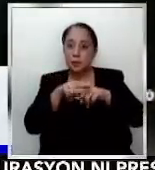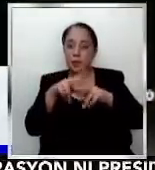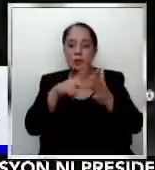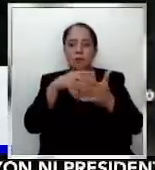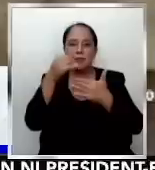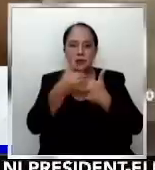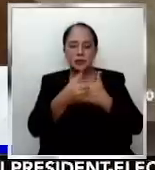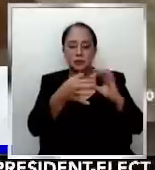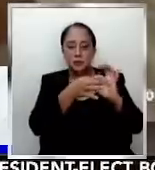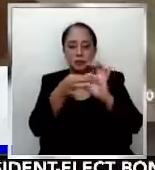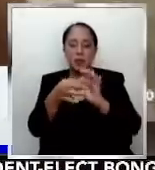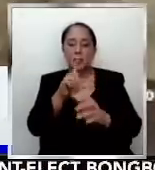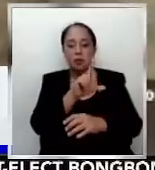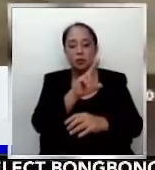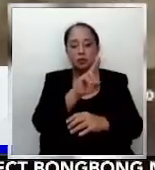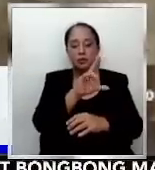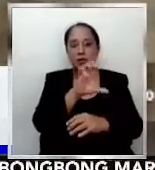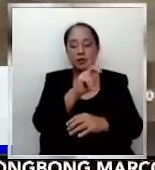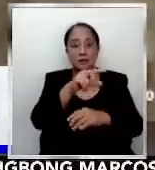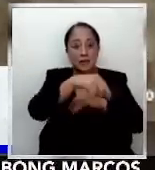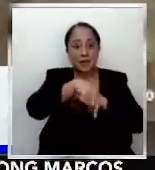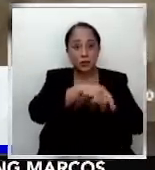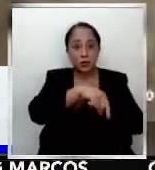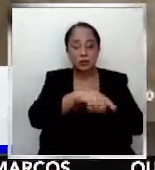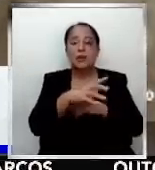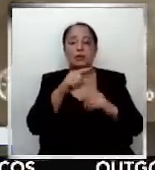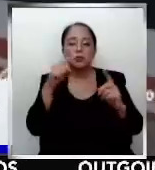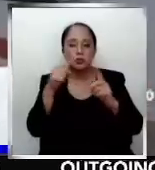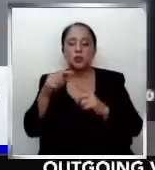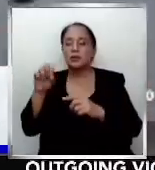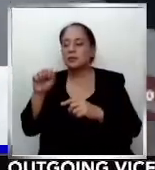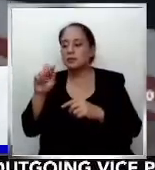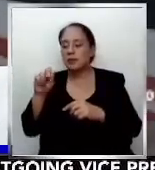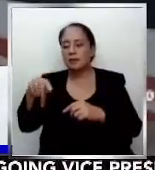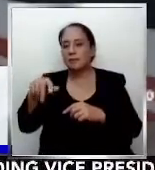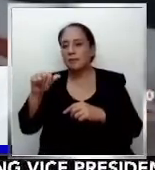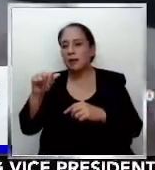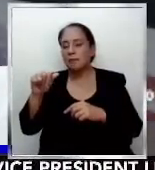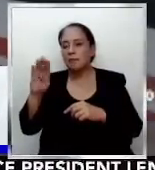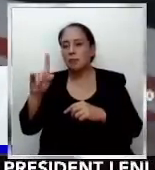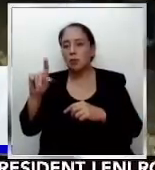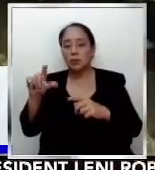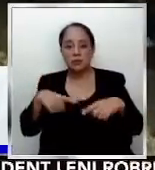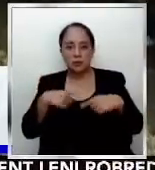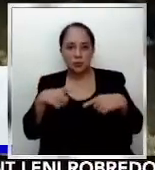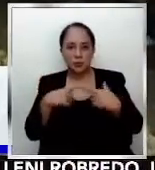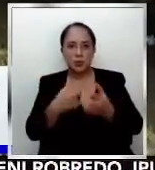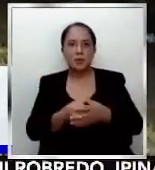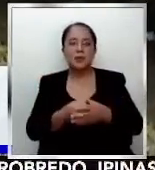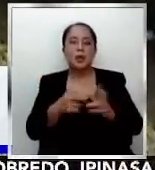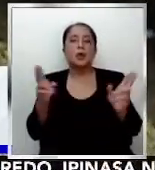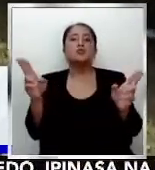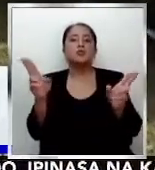nagdurugtong sa Lucena City sa Quezon Province at San Pablo City sa Laguna. Bukod sa mapapaikli ang biyahe ng